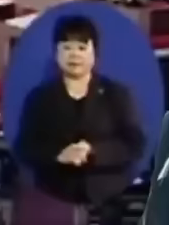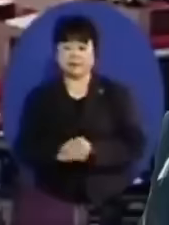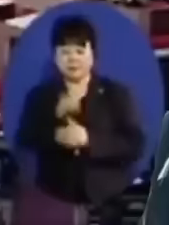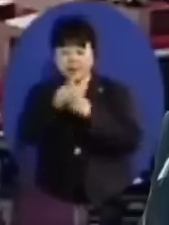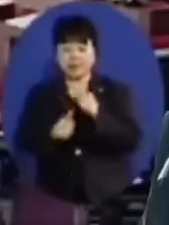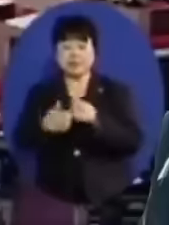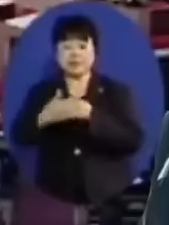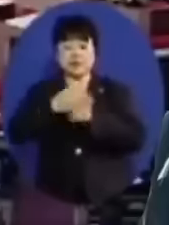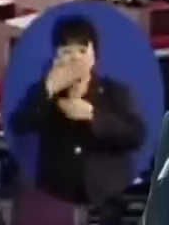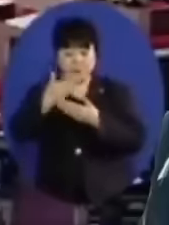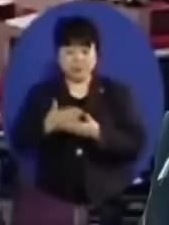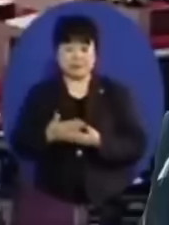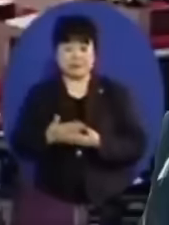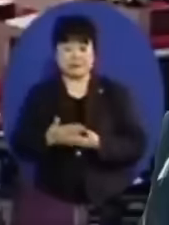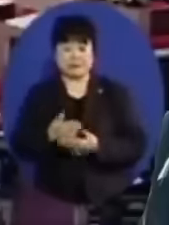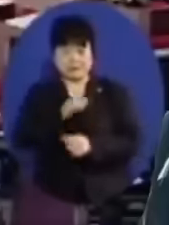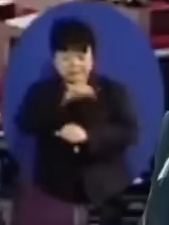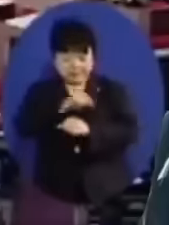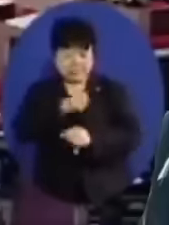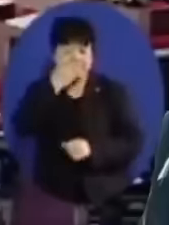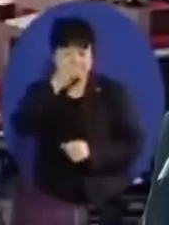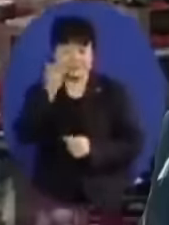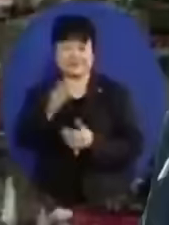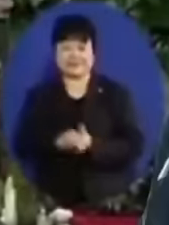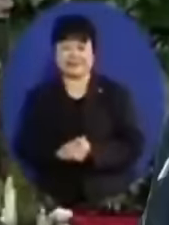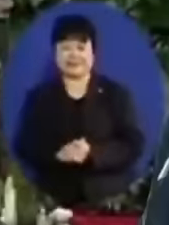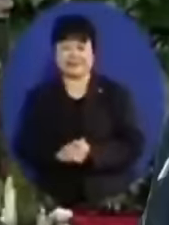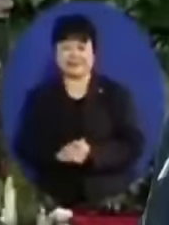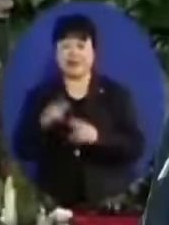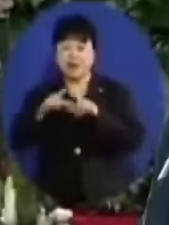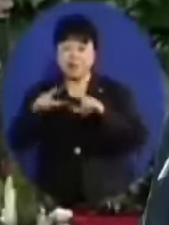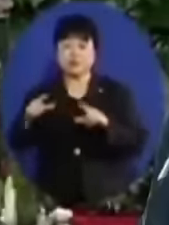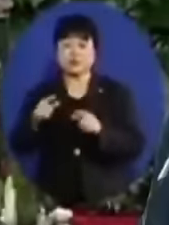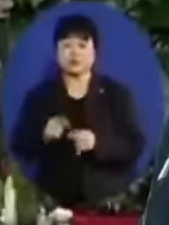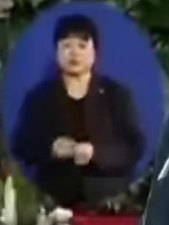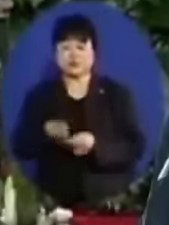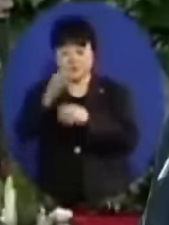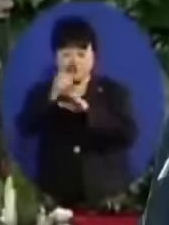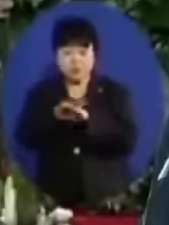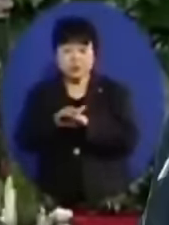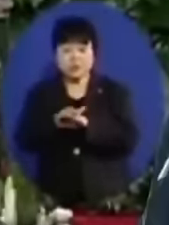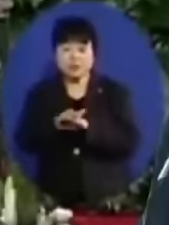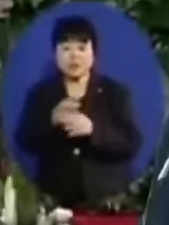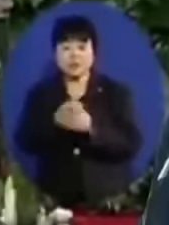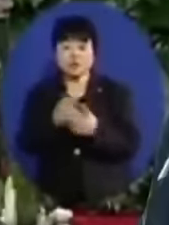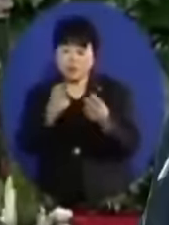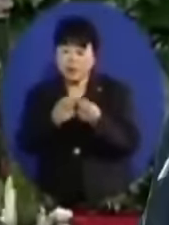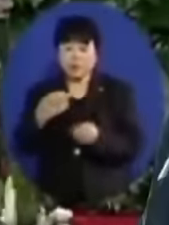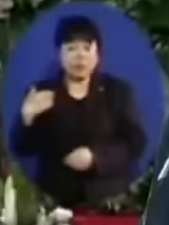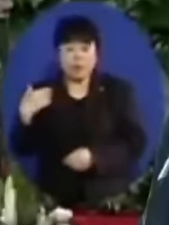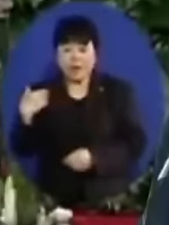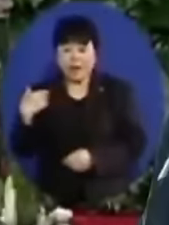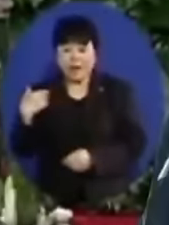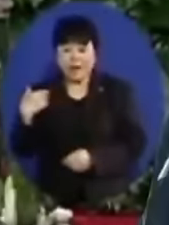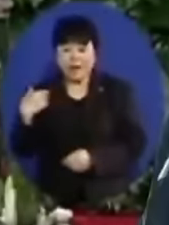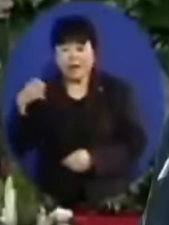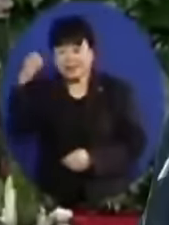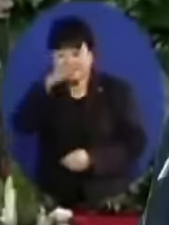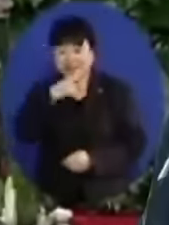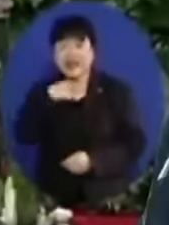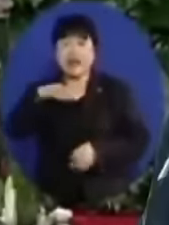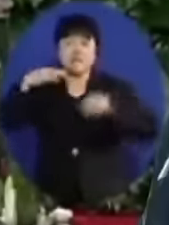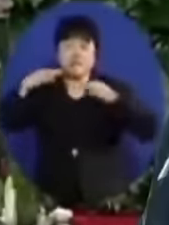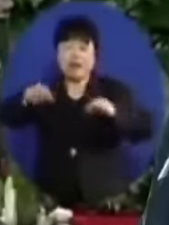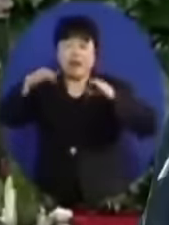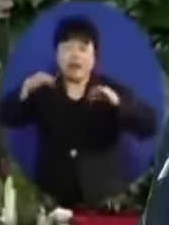하나님의 도우심을 크게 받을 수 있는 것입니다. 그런데 대개 많은 성도들이 기도하는 방법을 몰라요. 그냥 고함을